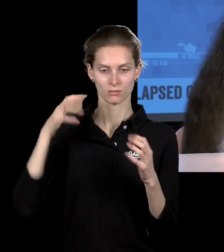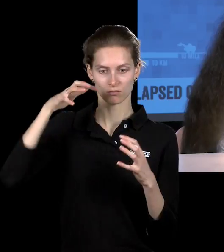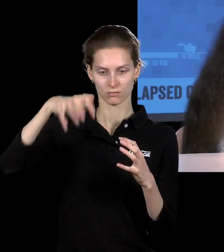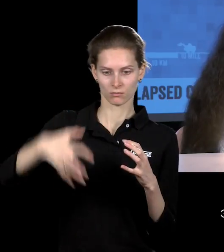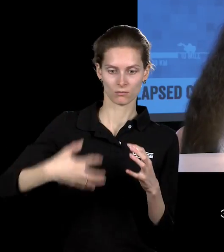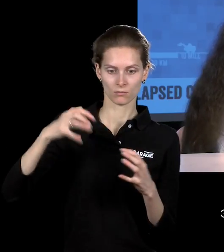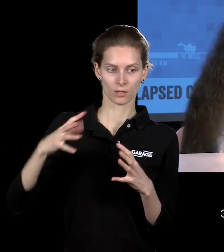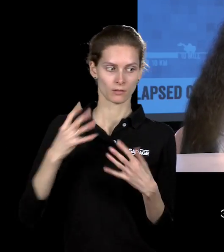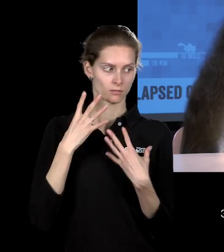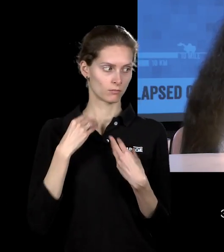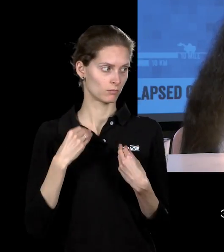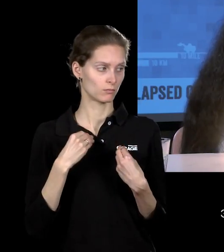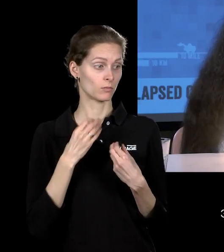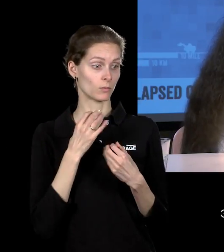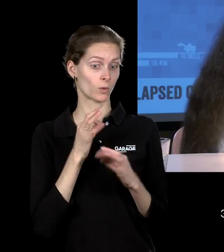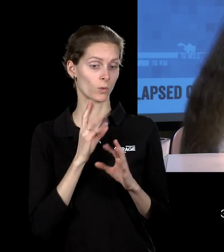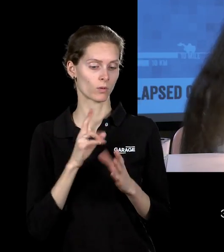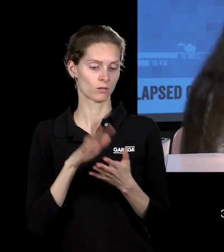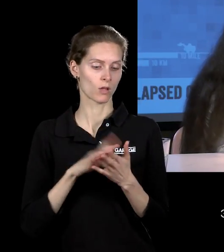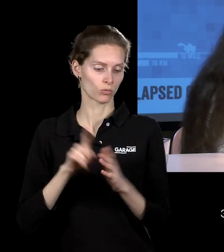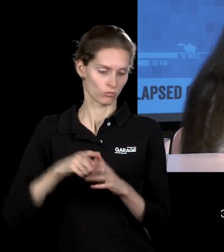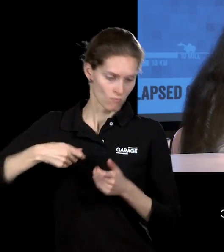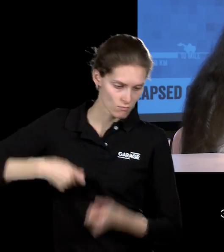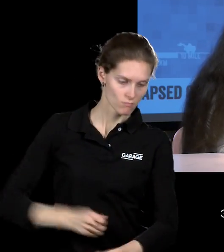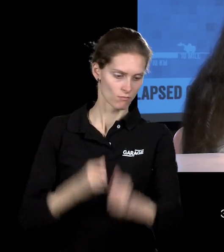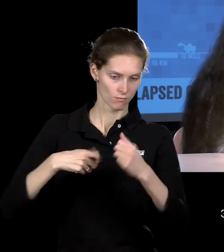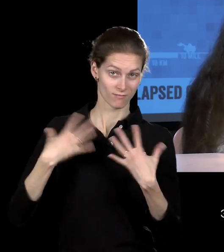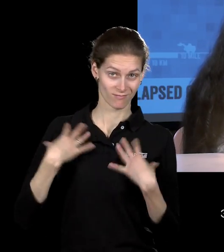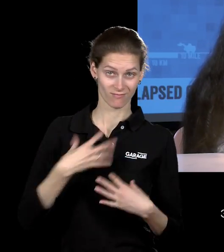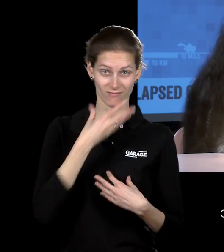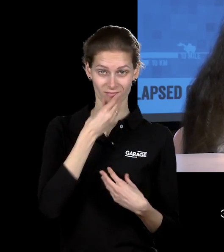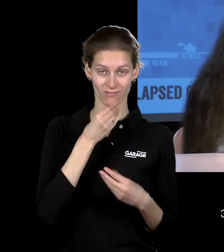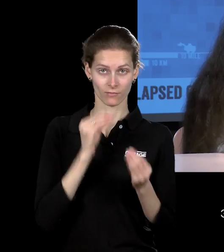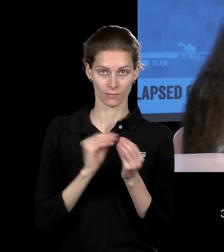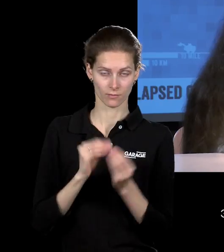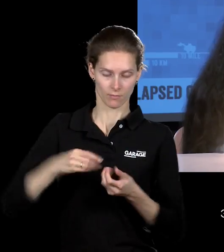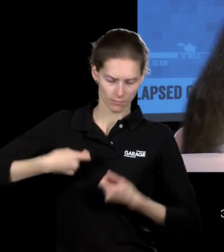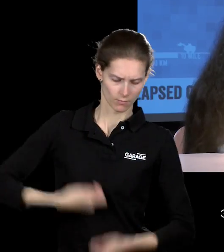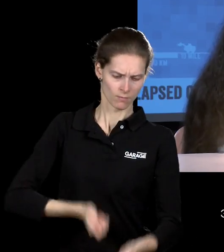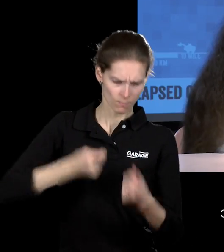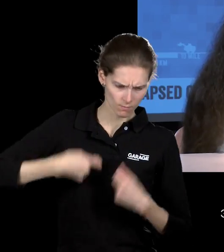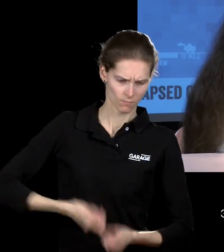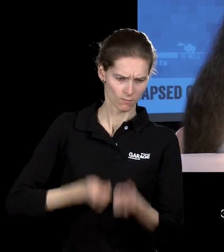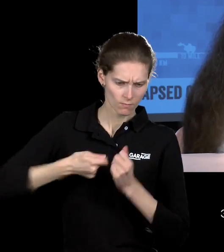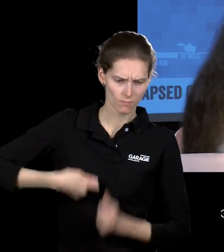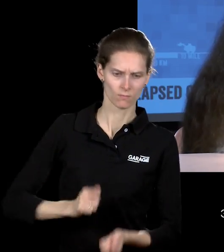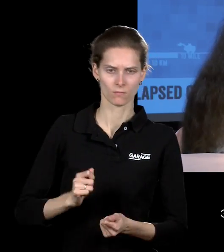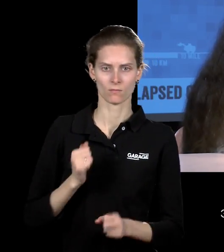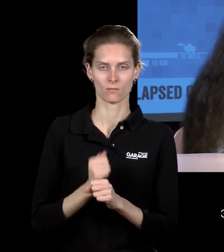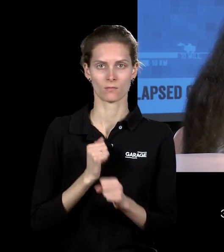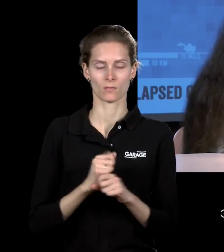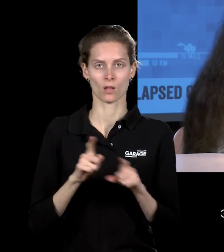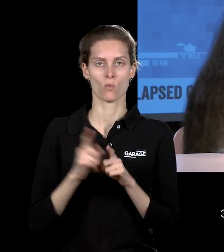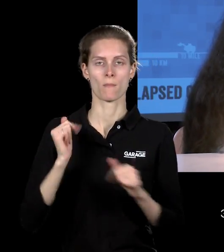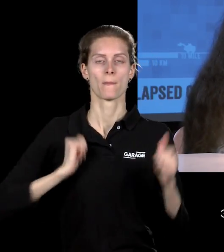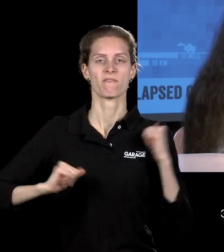создании хаоса. И это тоже связано с еще одним манифестом, который пишет Олтер де Море, может быть, вот этот апокалиптический характер этого